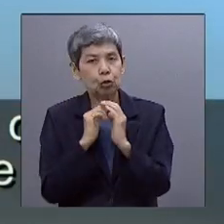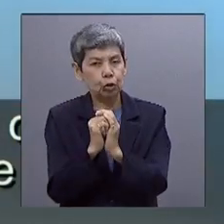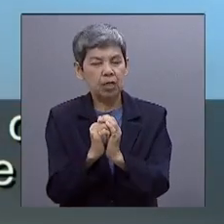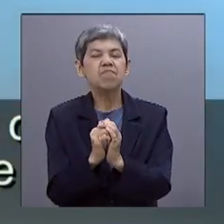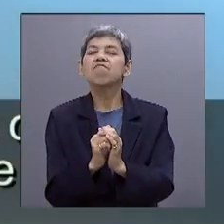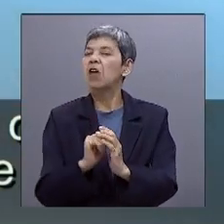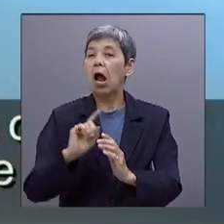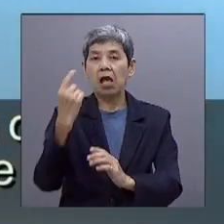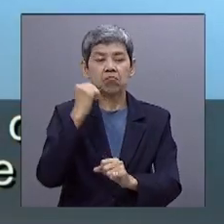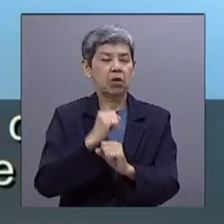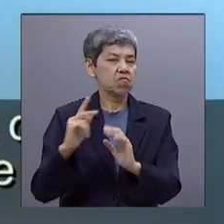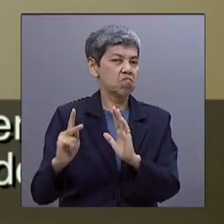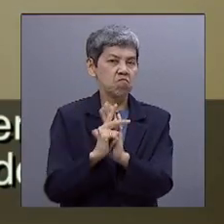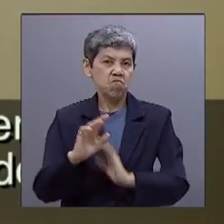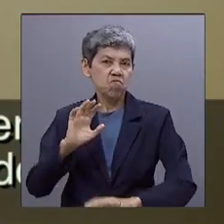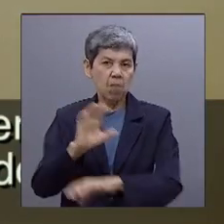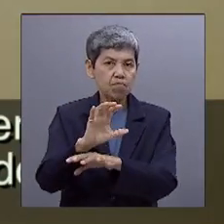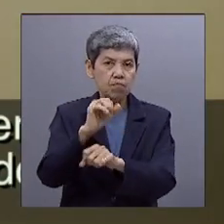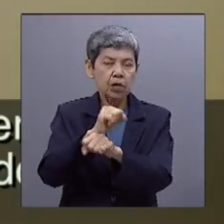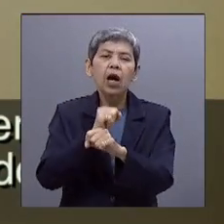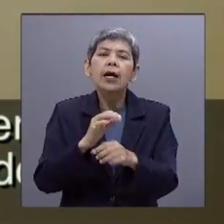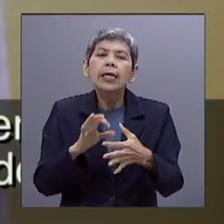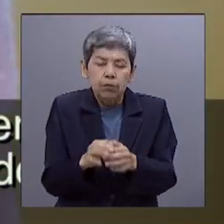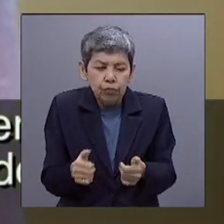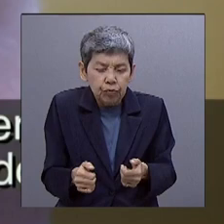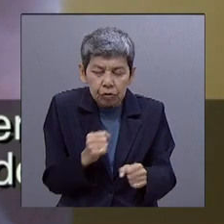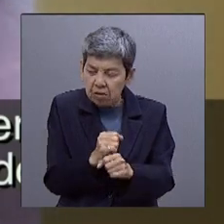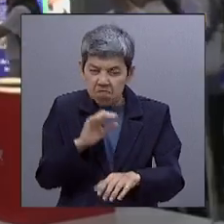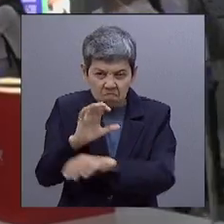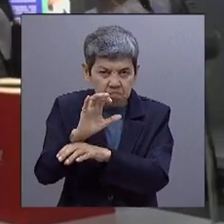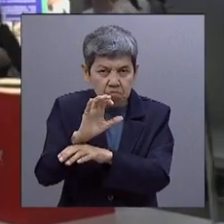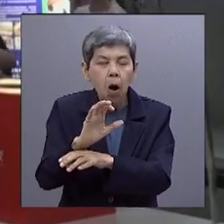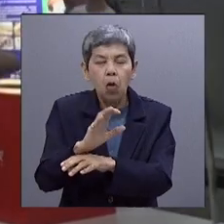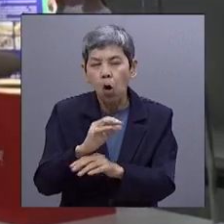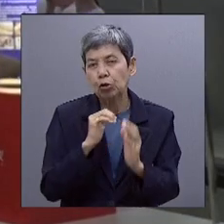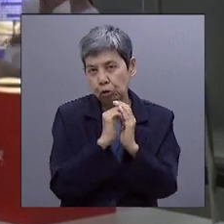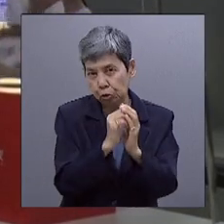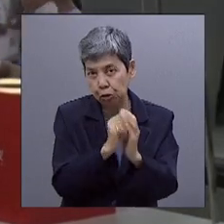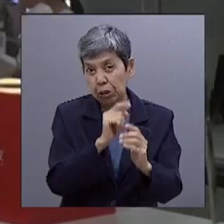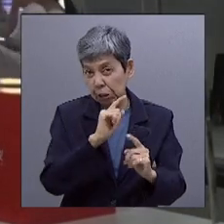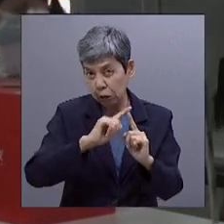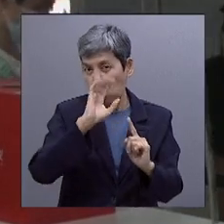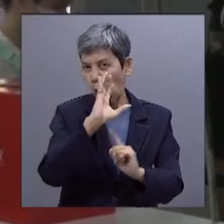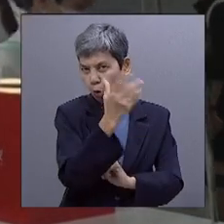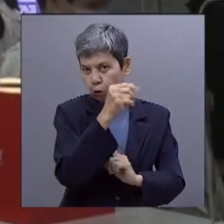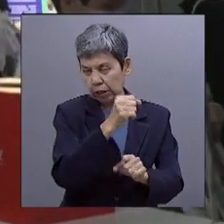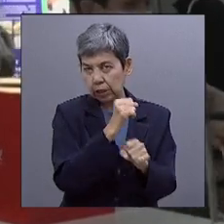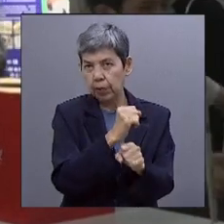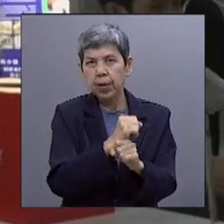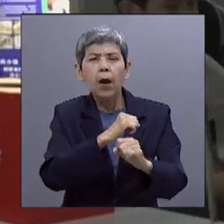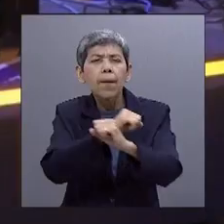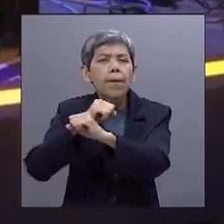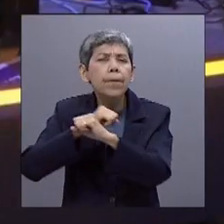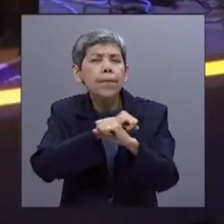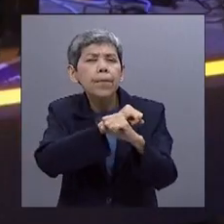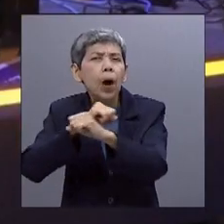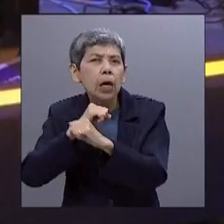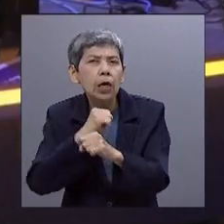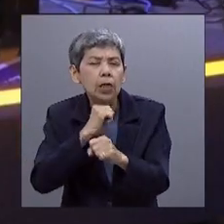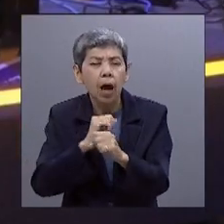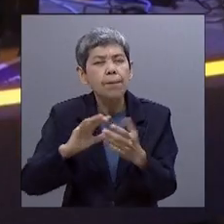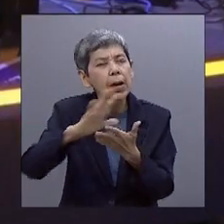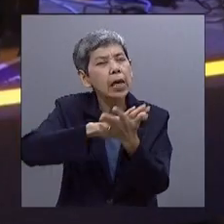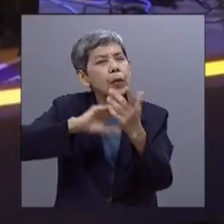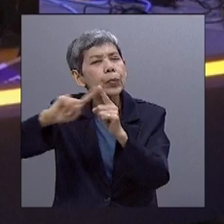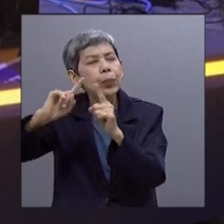เป็นประเทศที่ออกกฎระเบียบเรื่องการเล่นเกมเข้มงวดมากที่สุดประเทศหนึ่งของโลกซึ่งมาตรการควบคุมเกมส่วนใหญ่ของหลายประเทศ